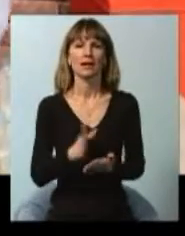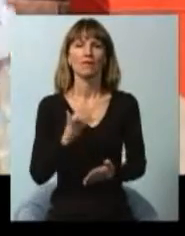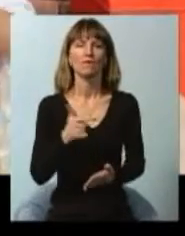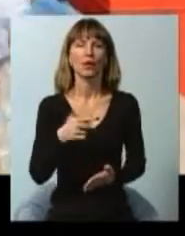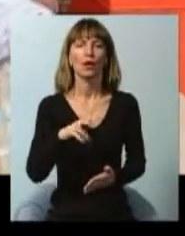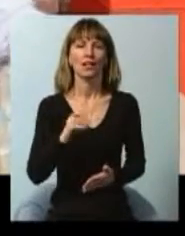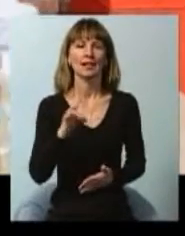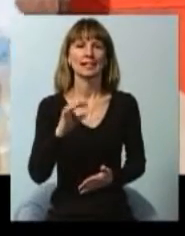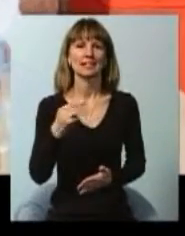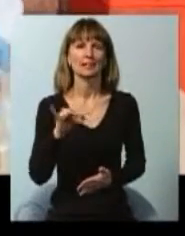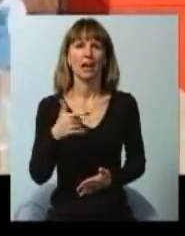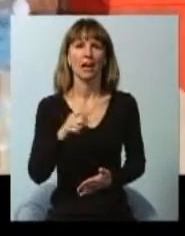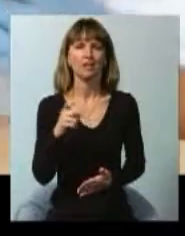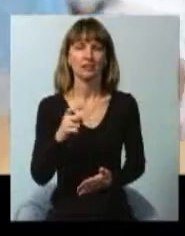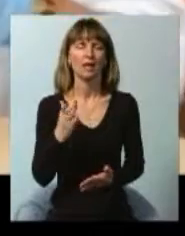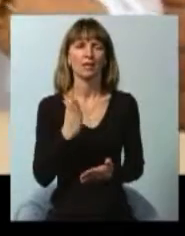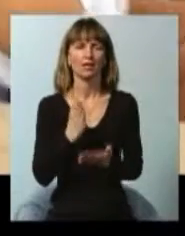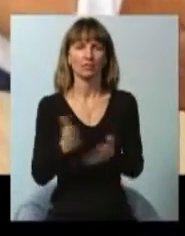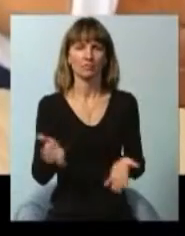який випаровується, але це ще не все.